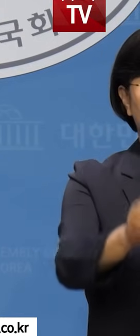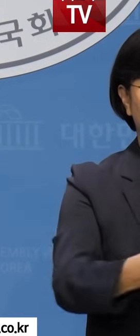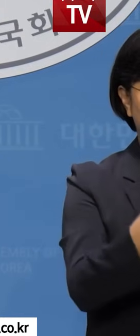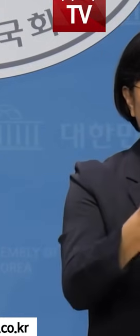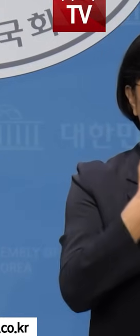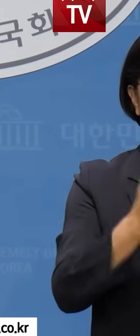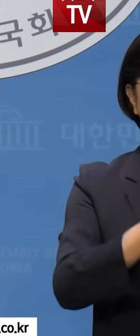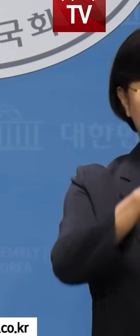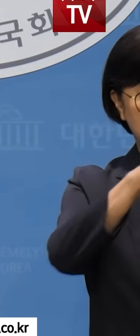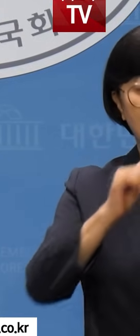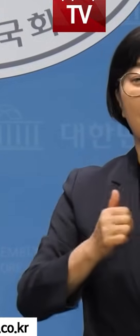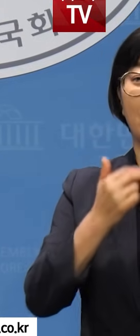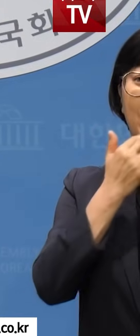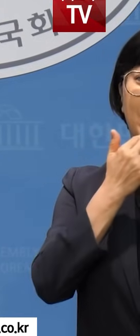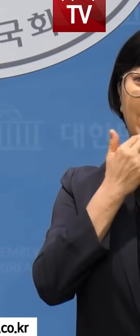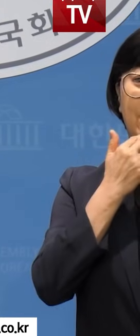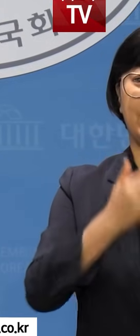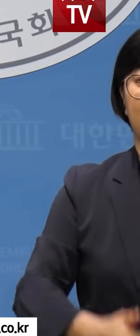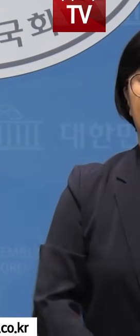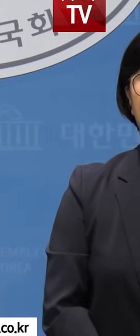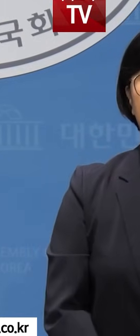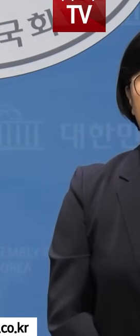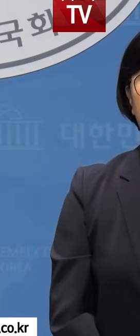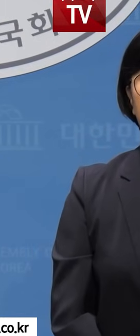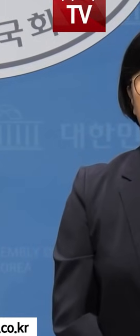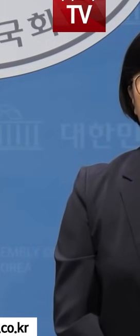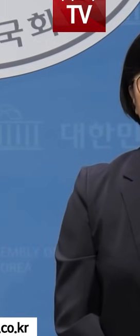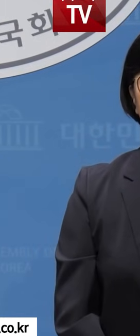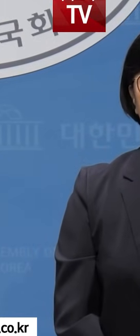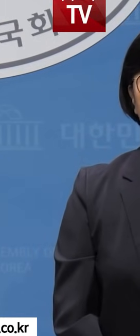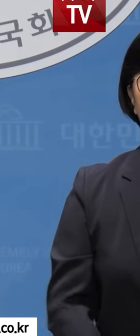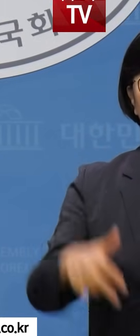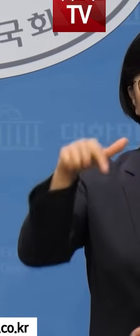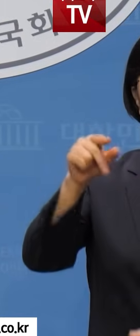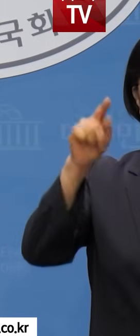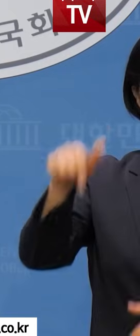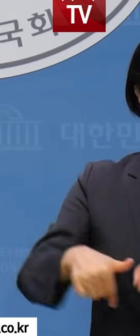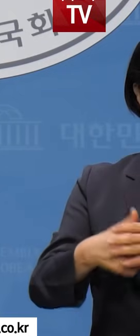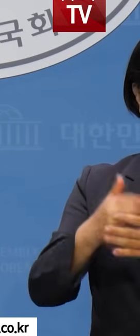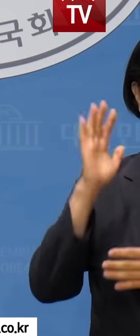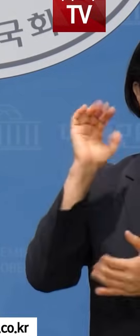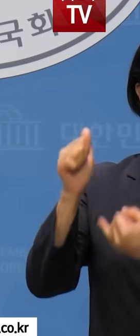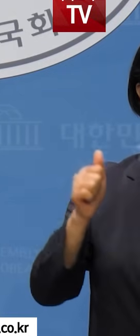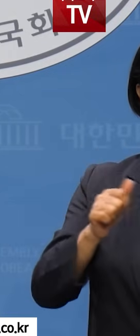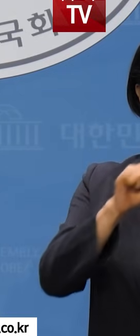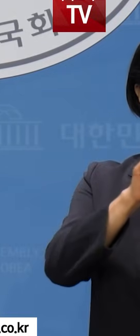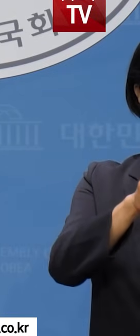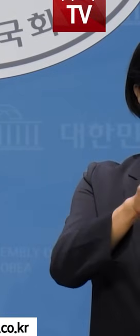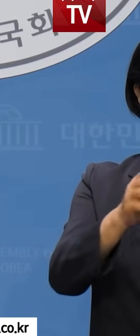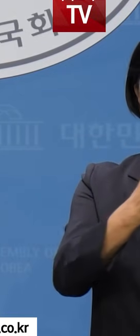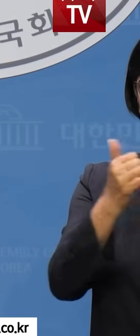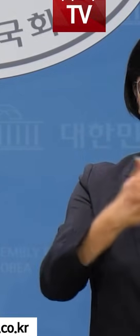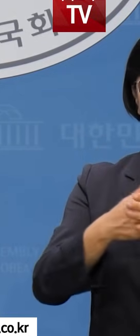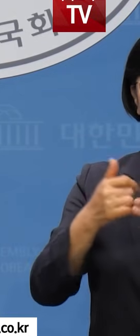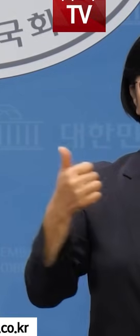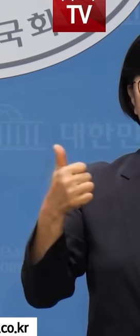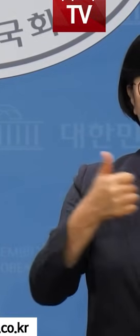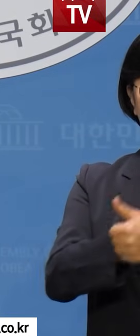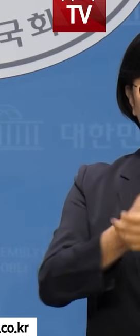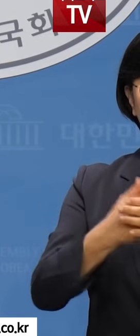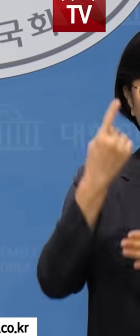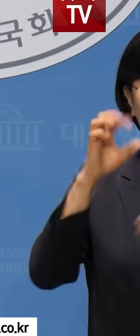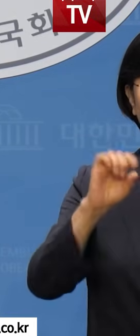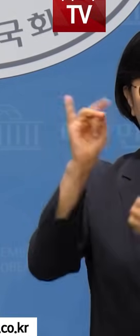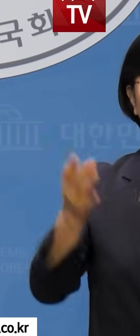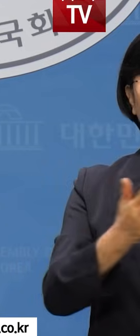압수수색은커녕 소환 조사 한번 없습니다. 조국 전 장관의 배우자는 조국 전 장관 인사청문회가 끝나기도